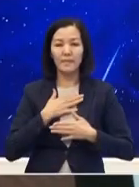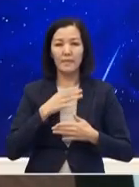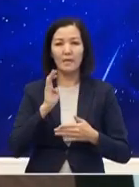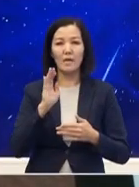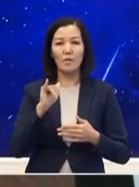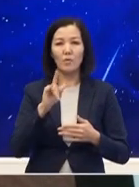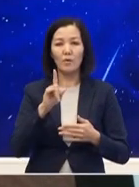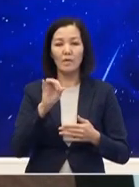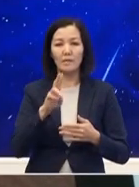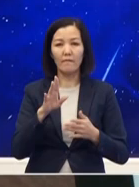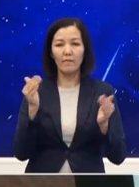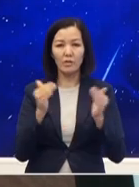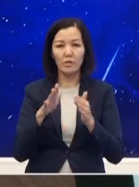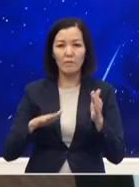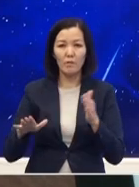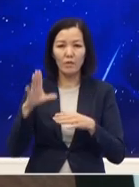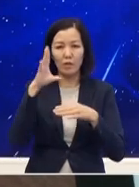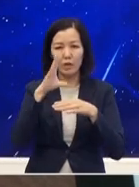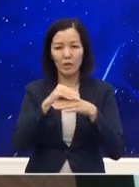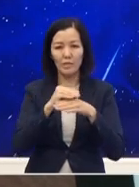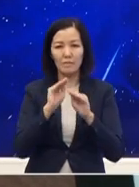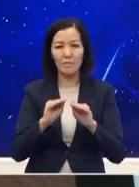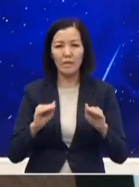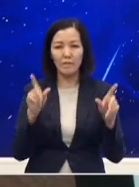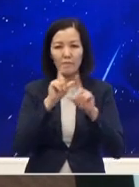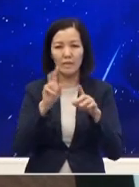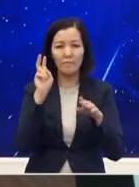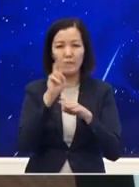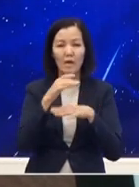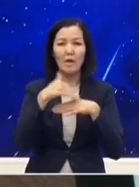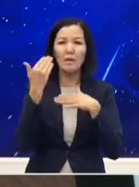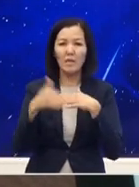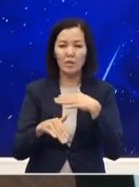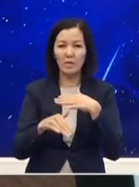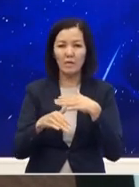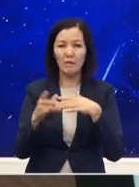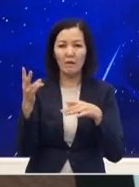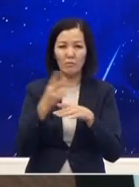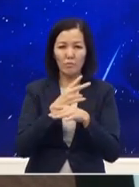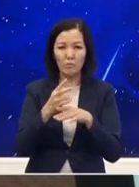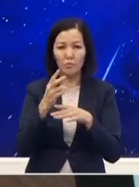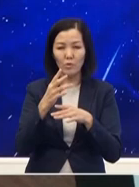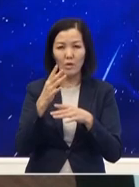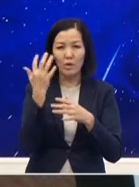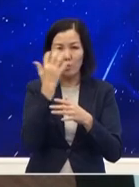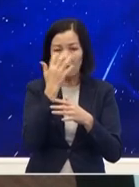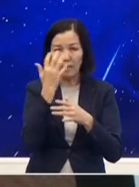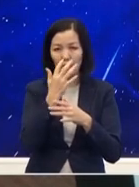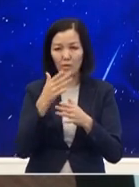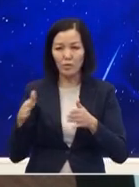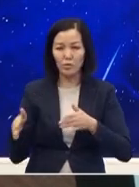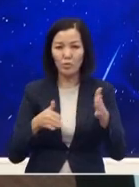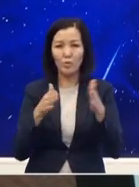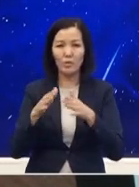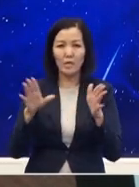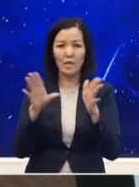ауданында кешке оқушылар мектептен кеш шыққанда соған байланысты жол бойында